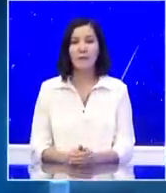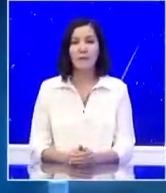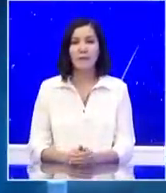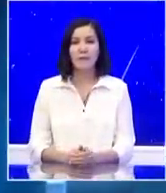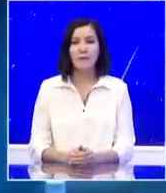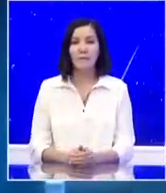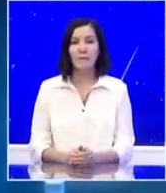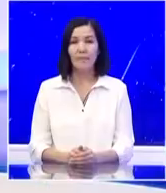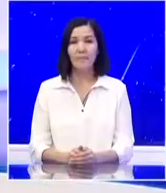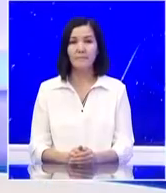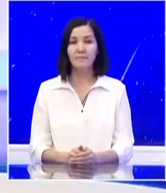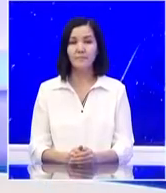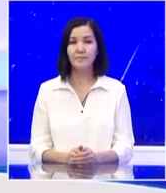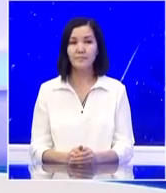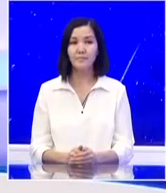телеарнасы.